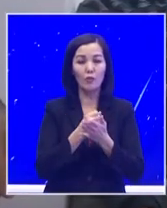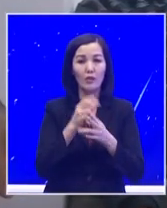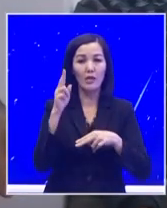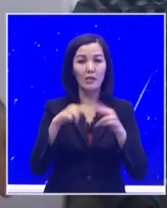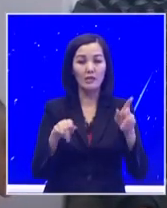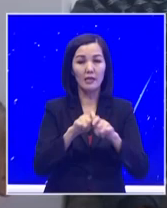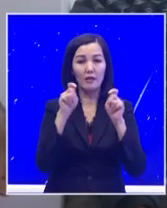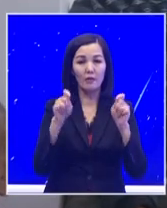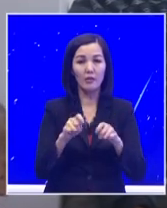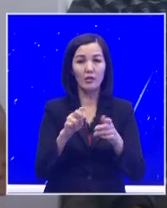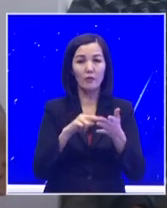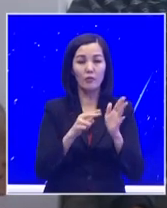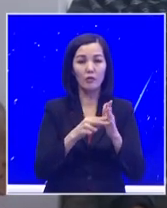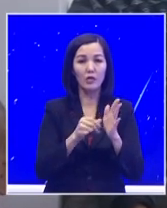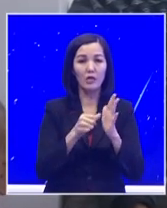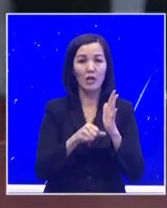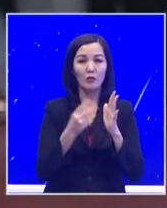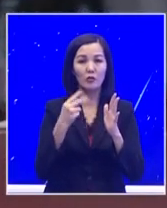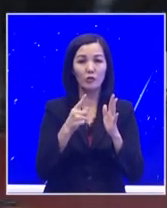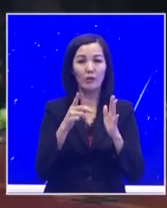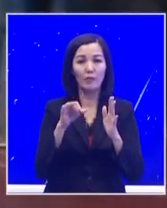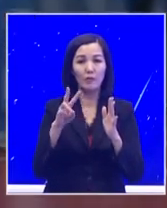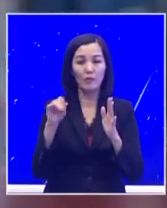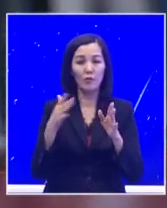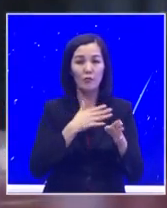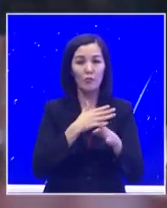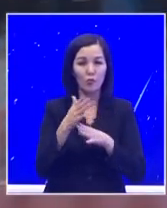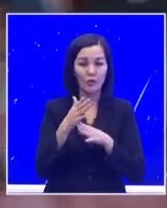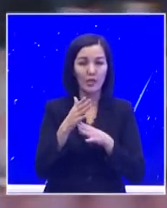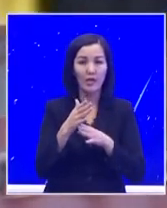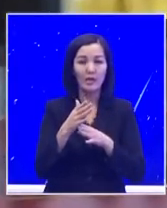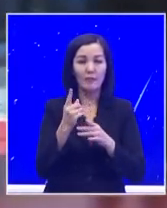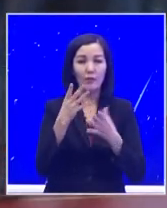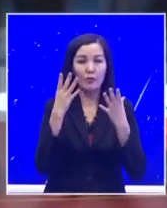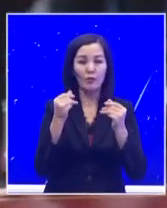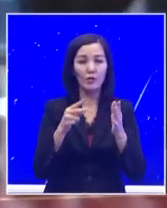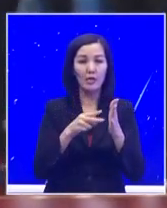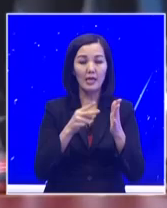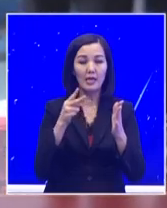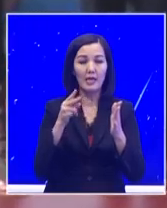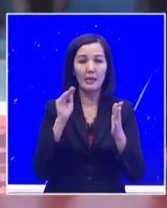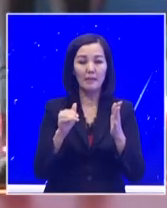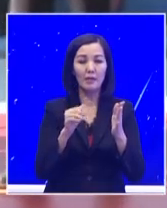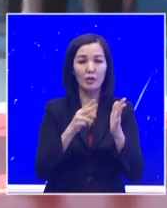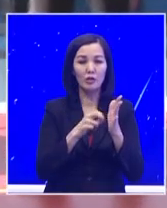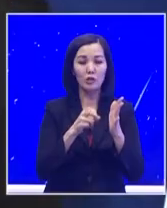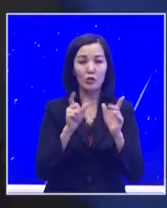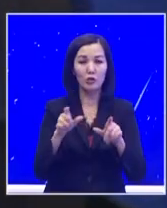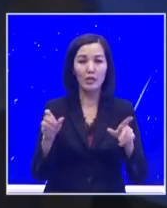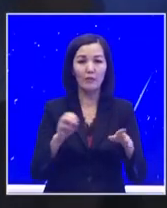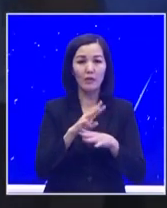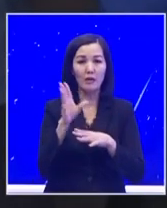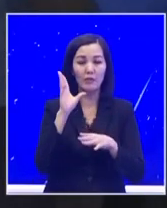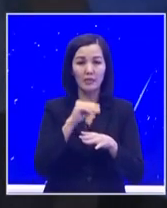тұрғызылды. Құрылысына бюджеттен 621 миллион теңге қаржы бөлінген. Тәулігіне 2700 мыңға тарта адамды